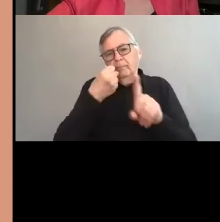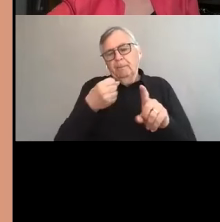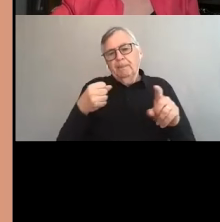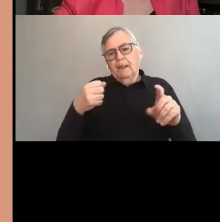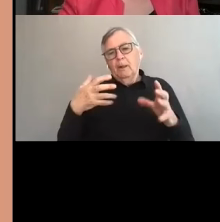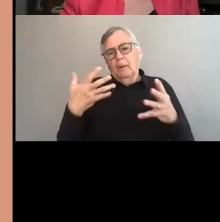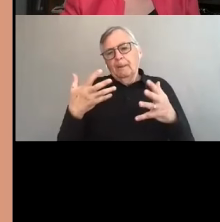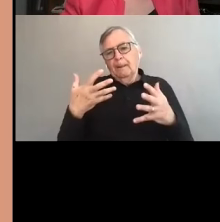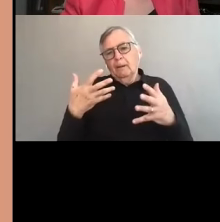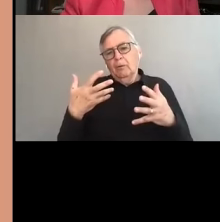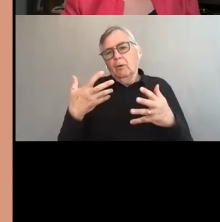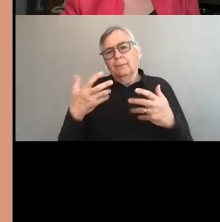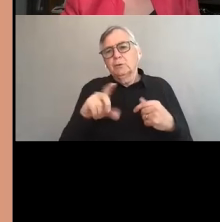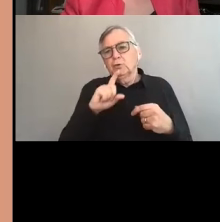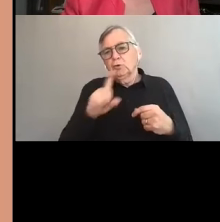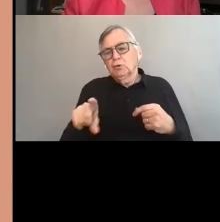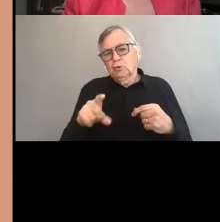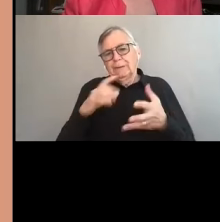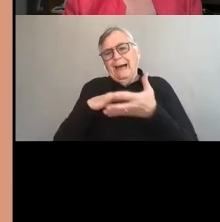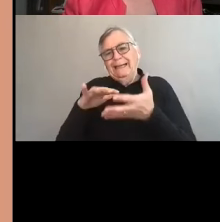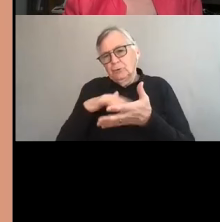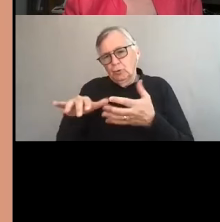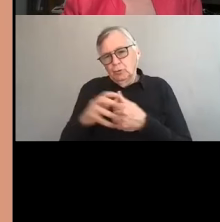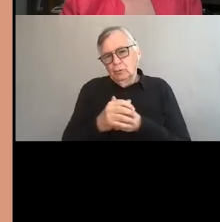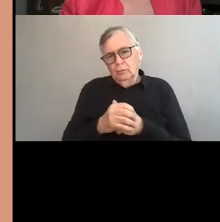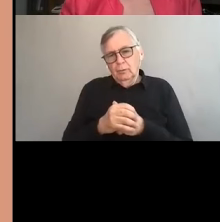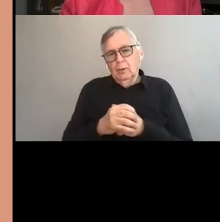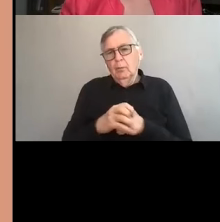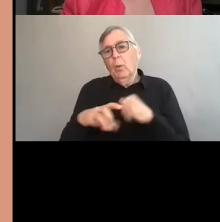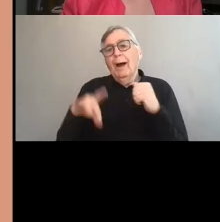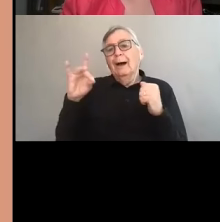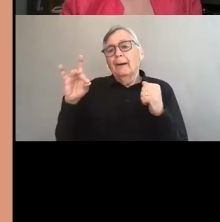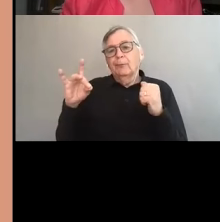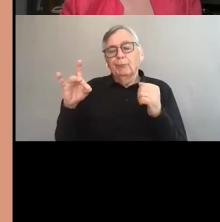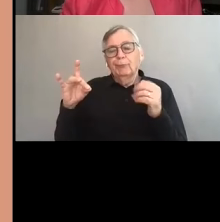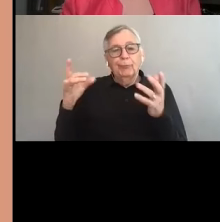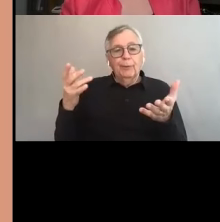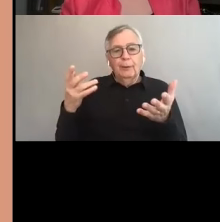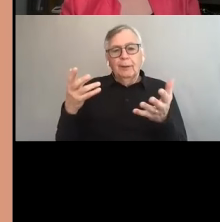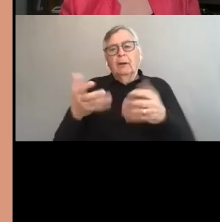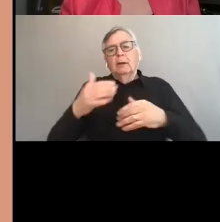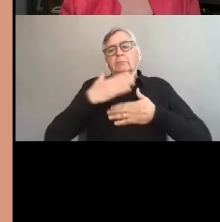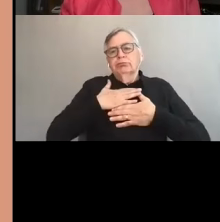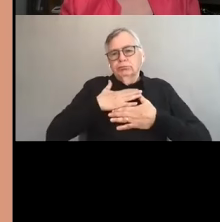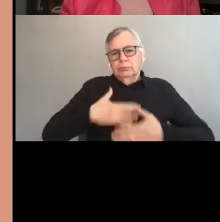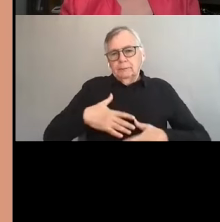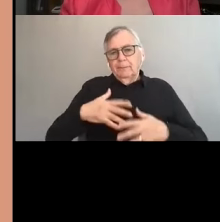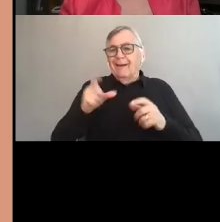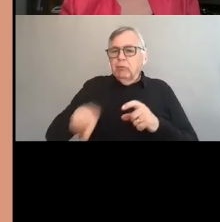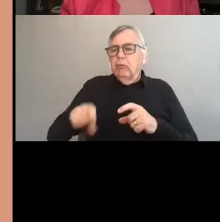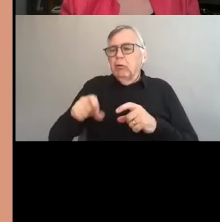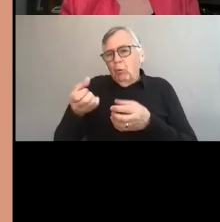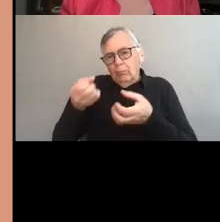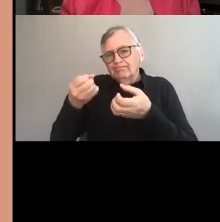étant un effet indésirable dans ces études-là. Donc, je trouve qu'à la limite, c'est rassurant. Ceci dit, ça nous prend d'autres